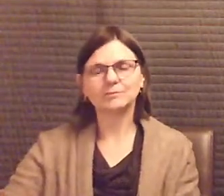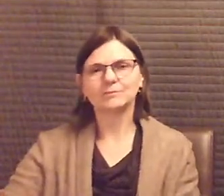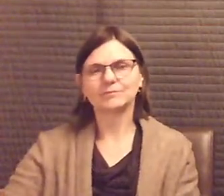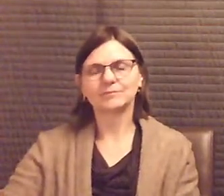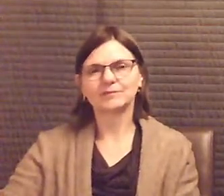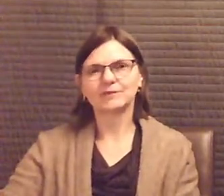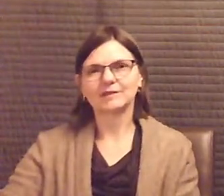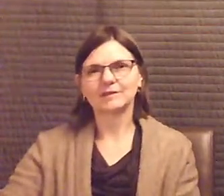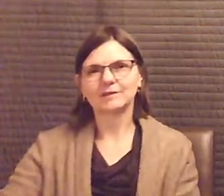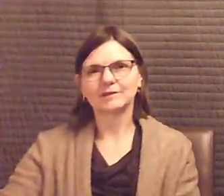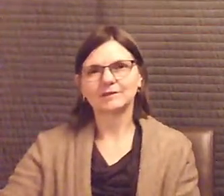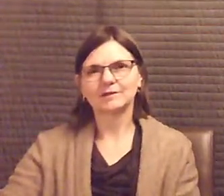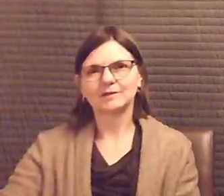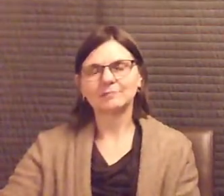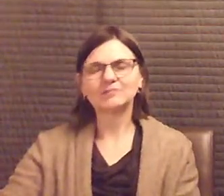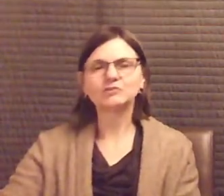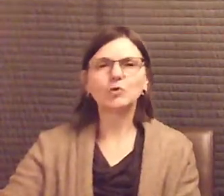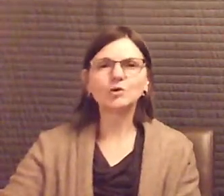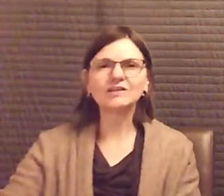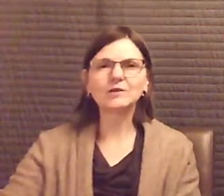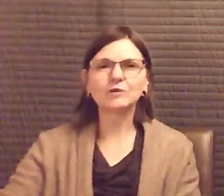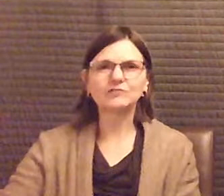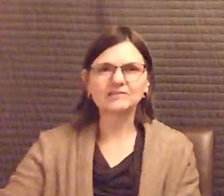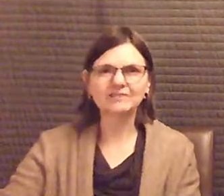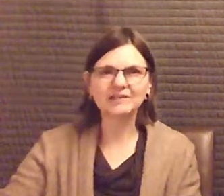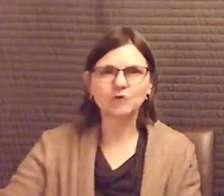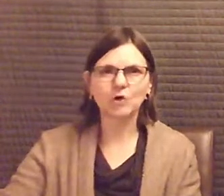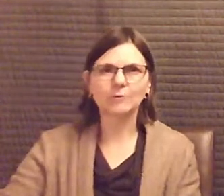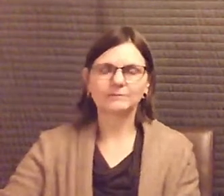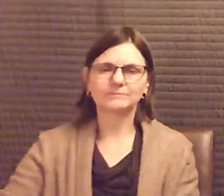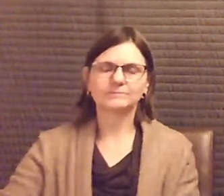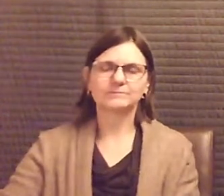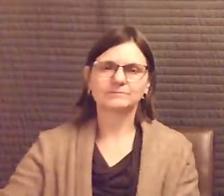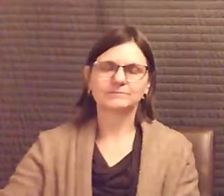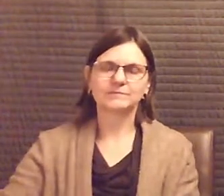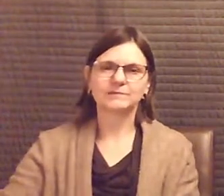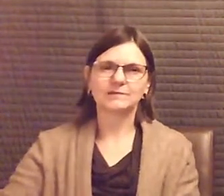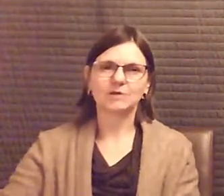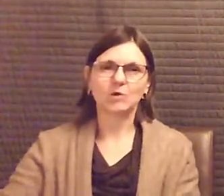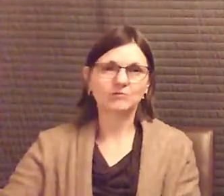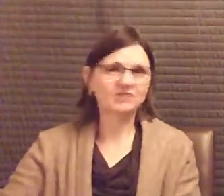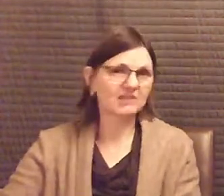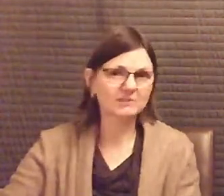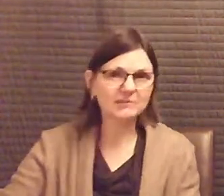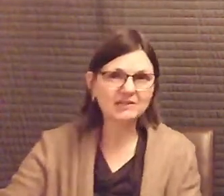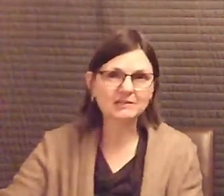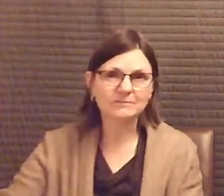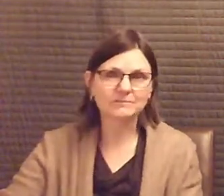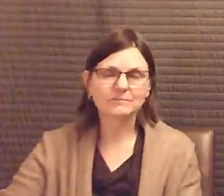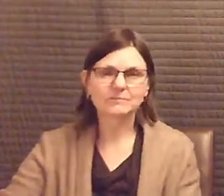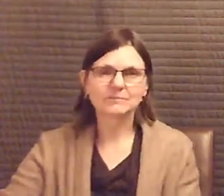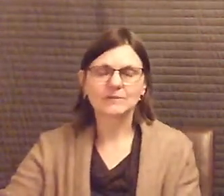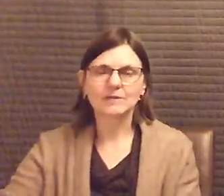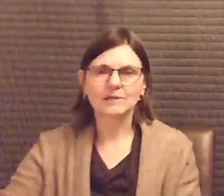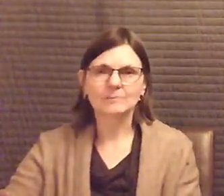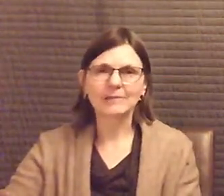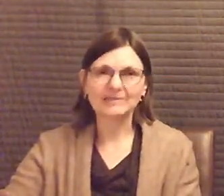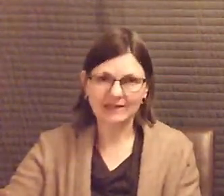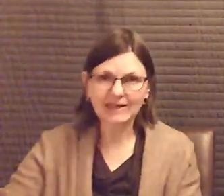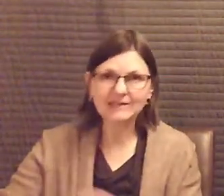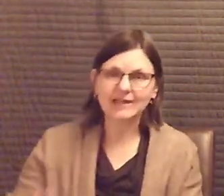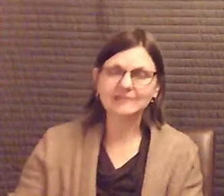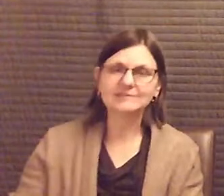opnieuw bridgeman kan dit soort met zijn oordeel of deze wereld hem in bij jos op verschillende manieren laten zijn bij